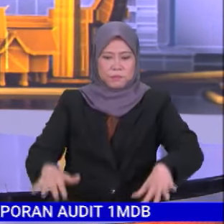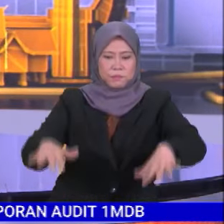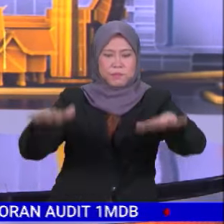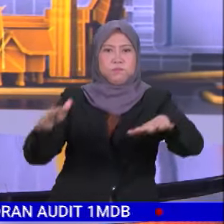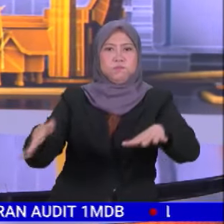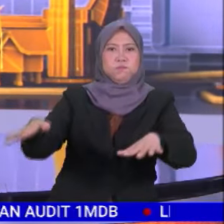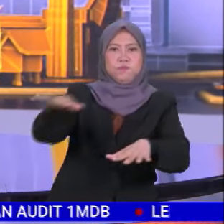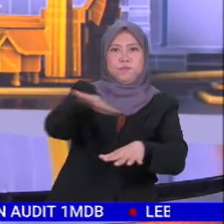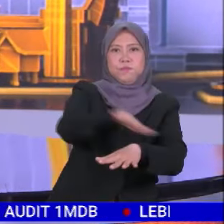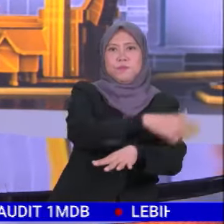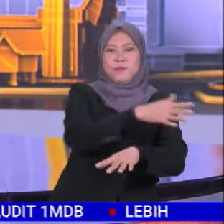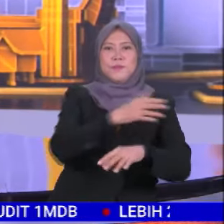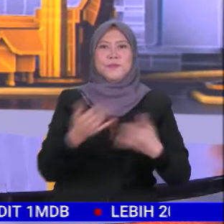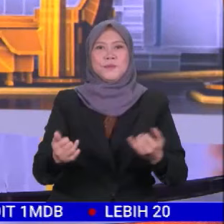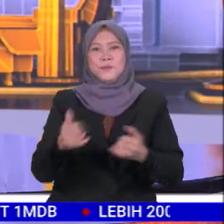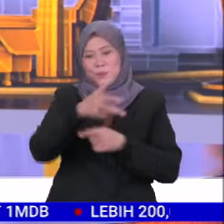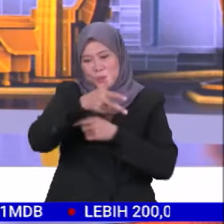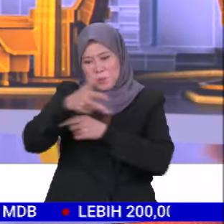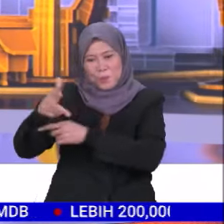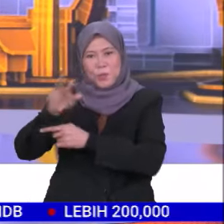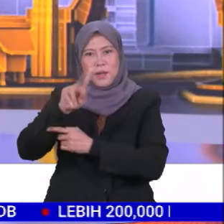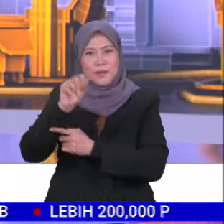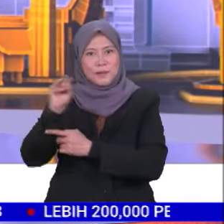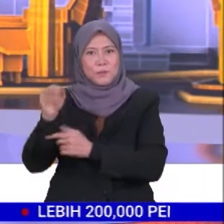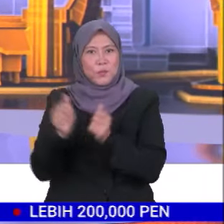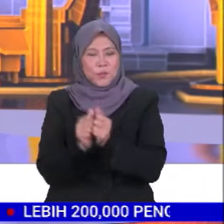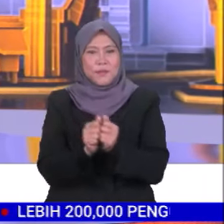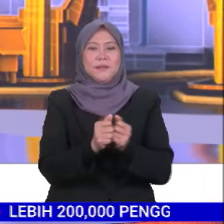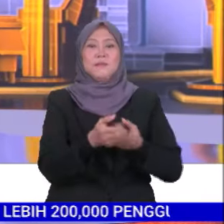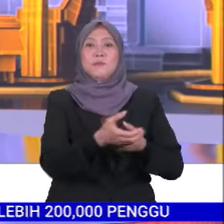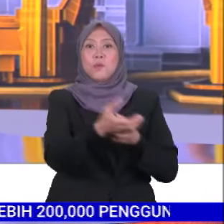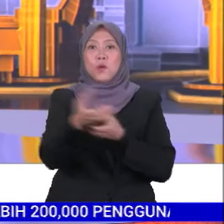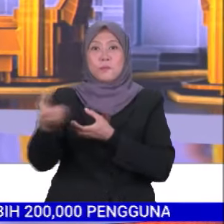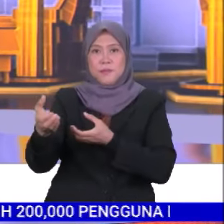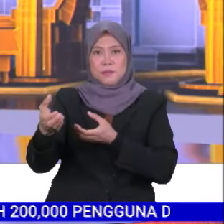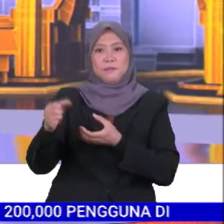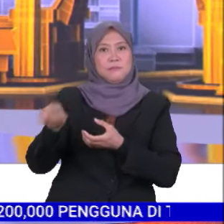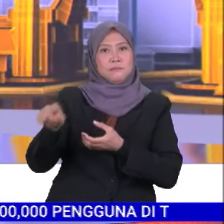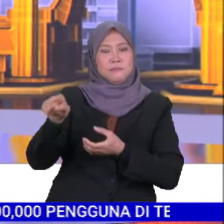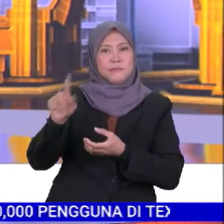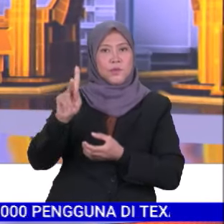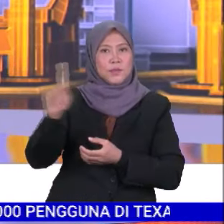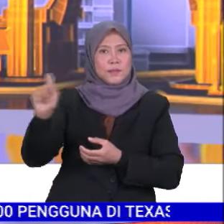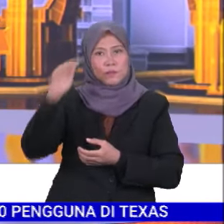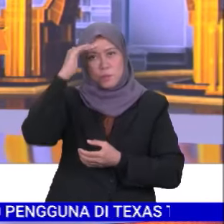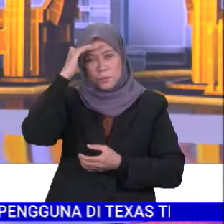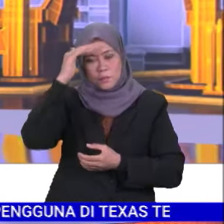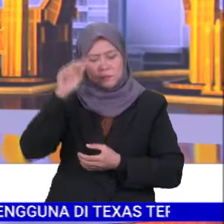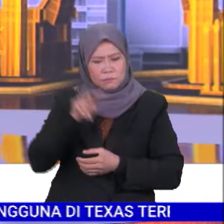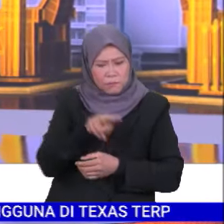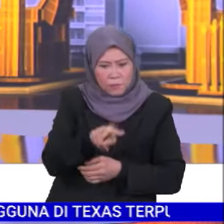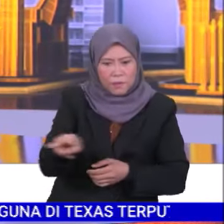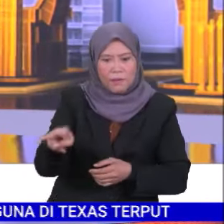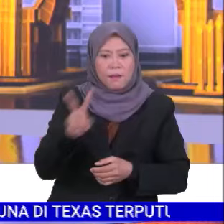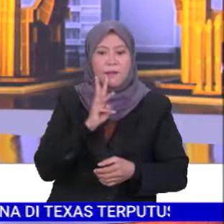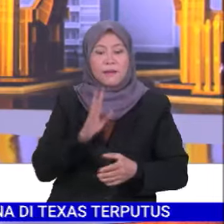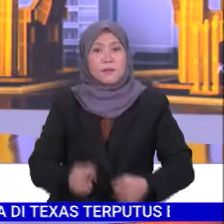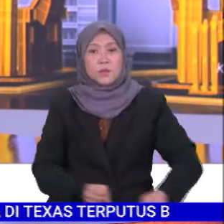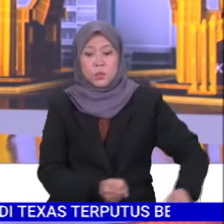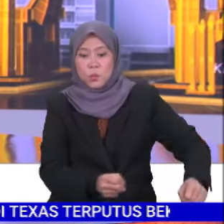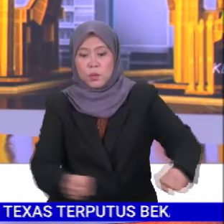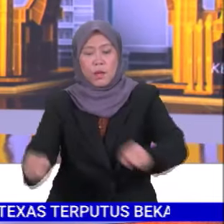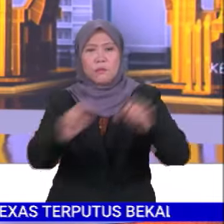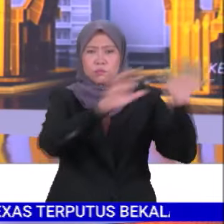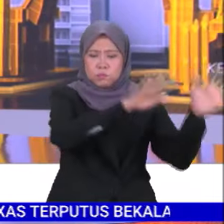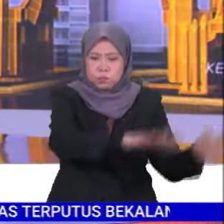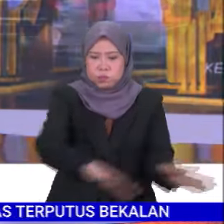melimpah. Tinjauan kru RTM bersama Jabatan Bomba dan Penyelamat Malaysia JBPM Kota Tinggi mendapati aliran air sungai sangat